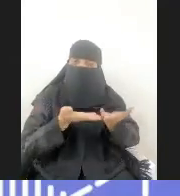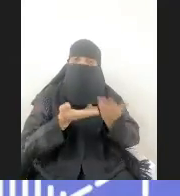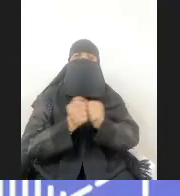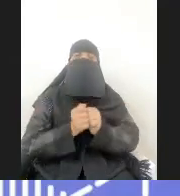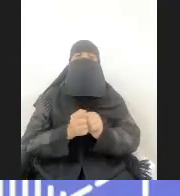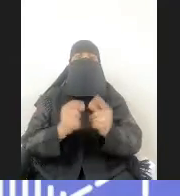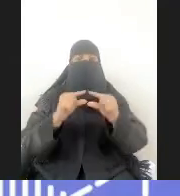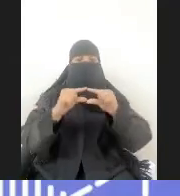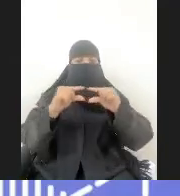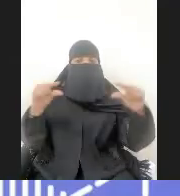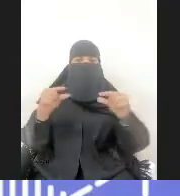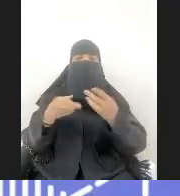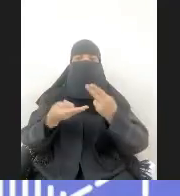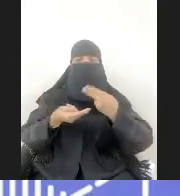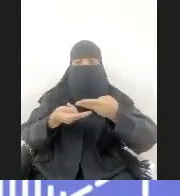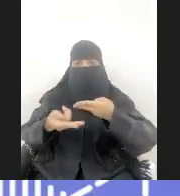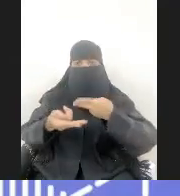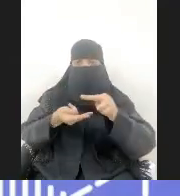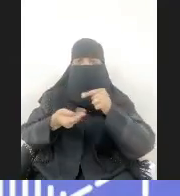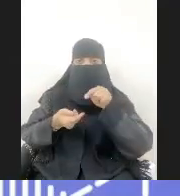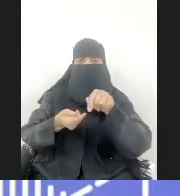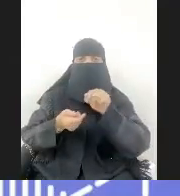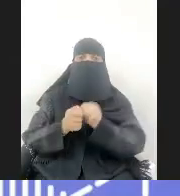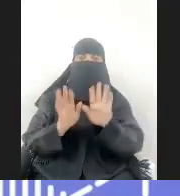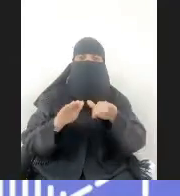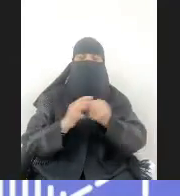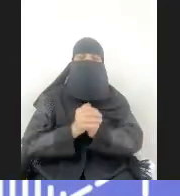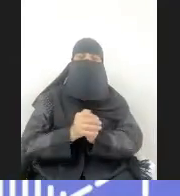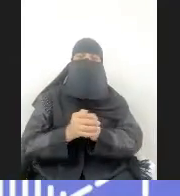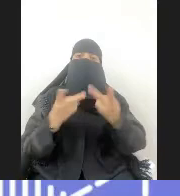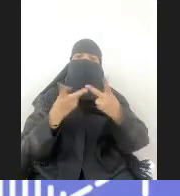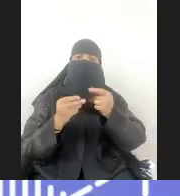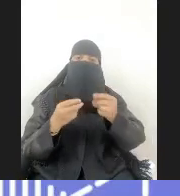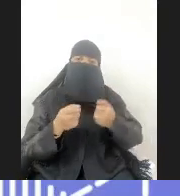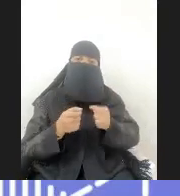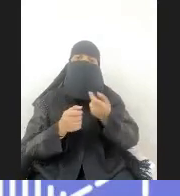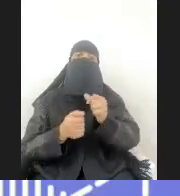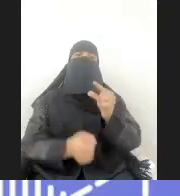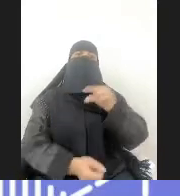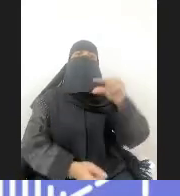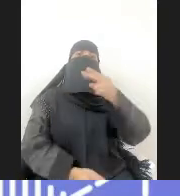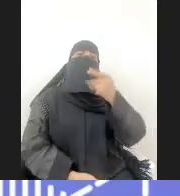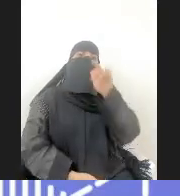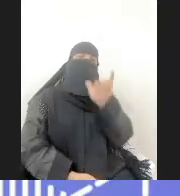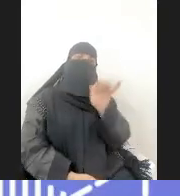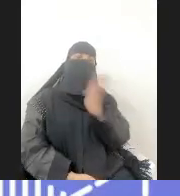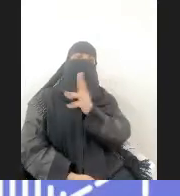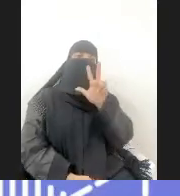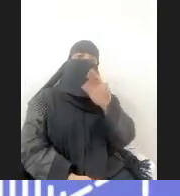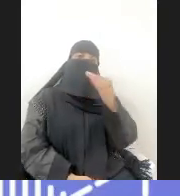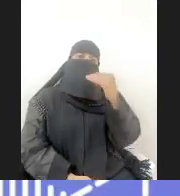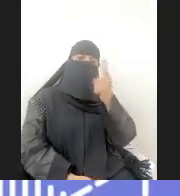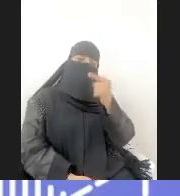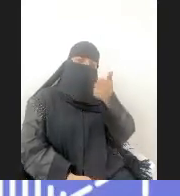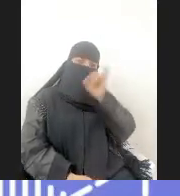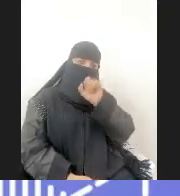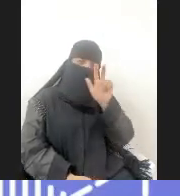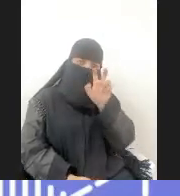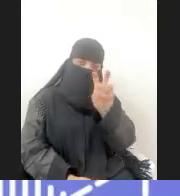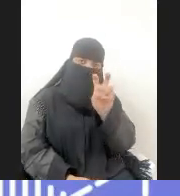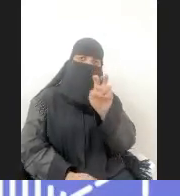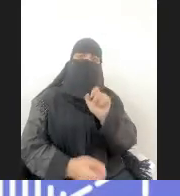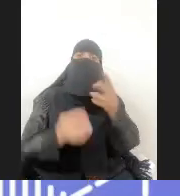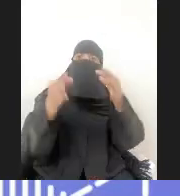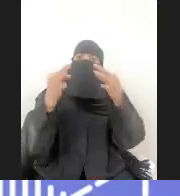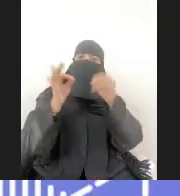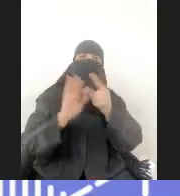لديكم على الشات. بداية راح نبدأ مع الدكتور علي الحراملة في ورقة بعنوان التصميم العكسي